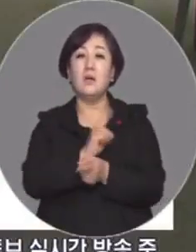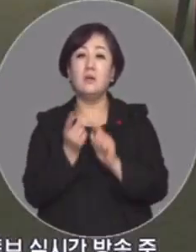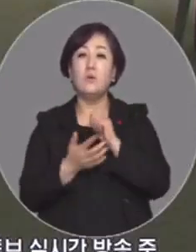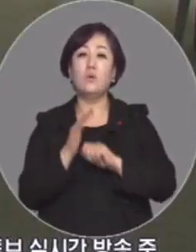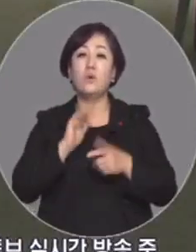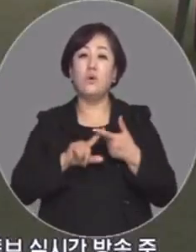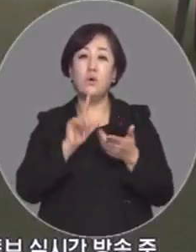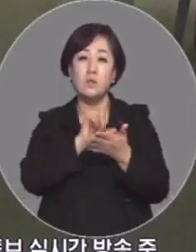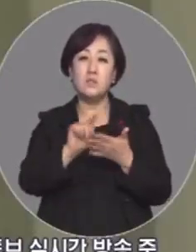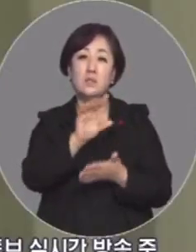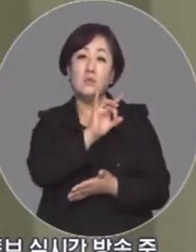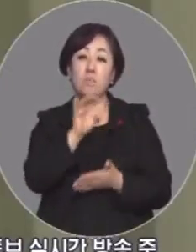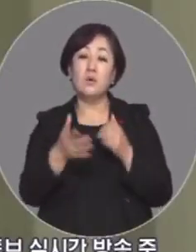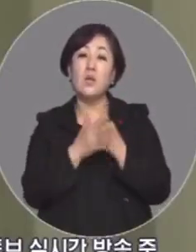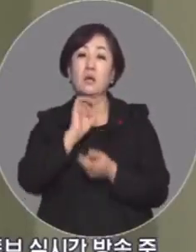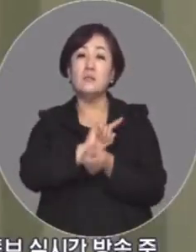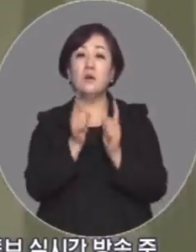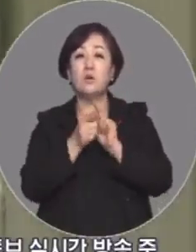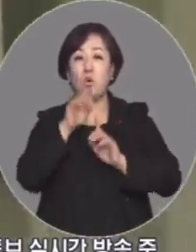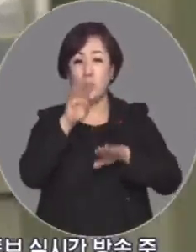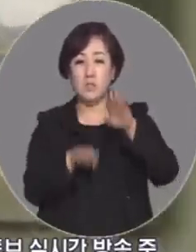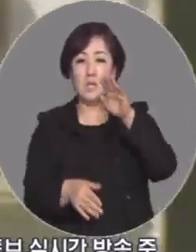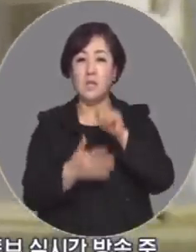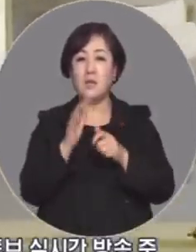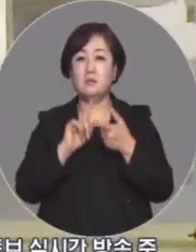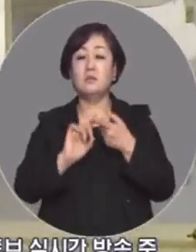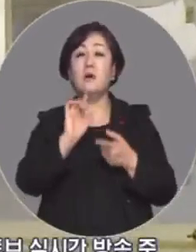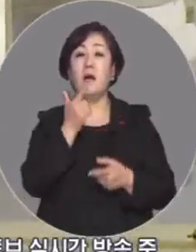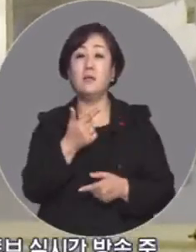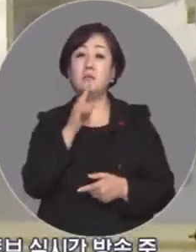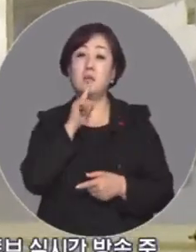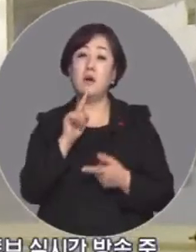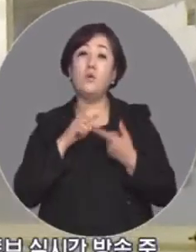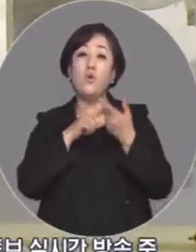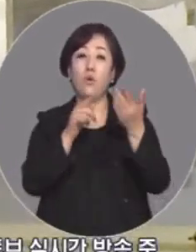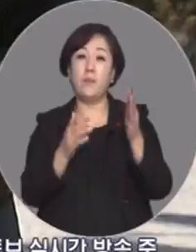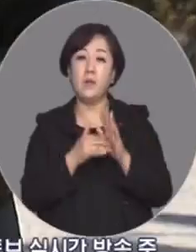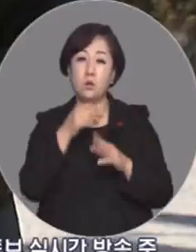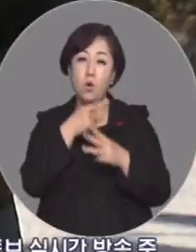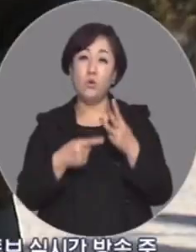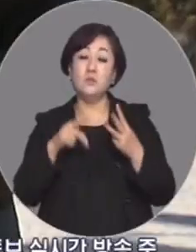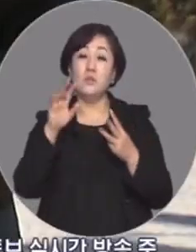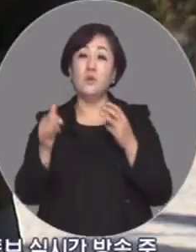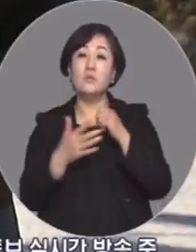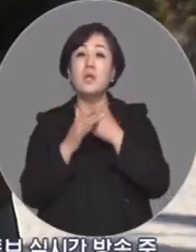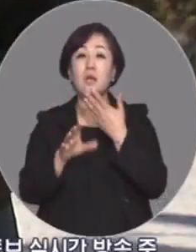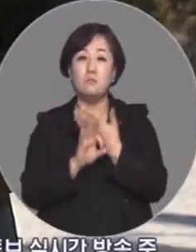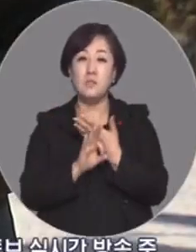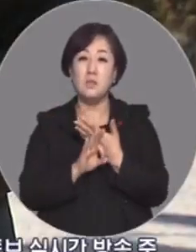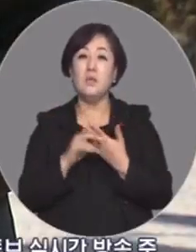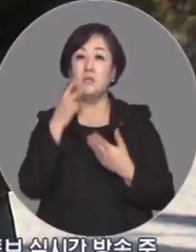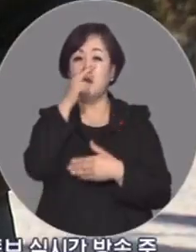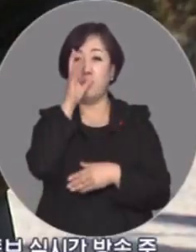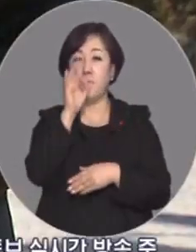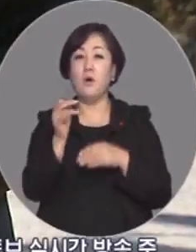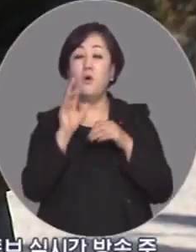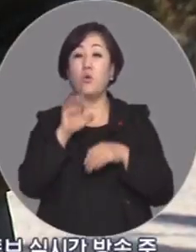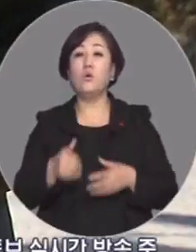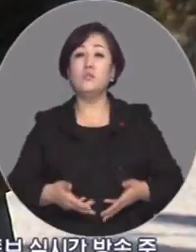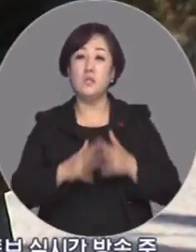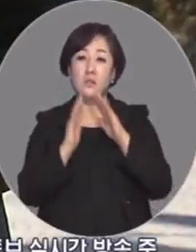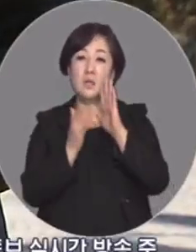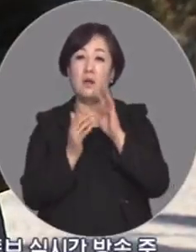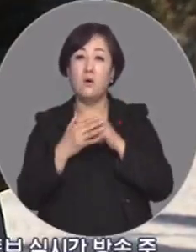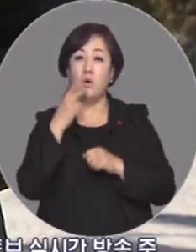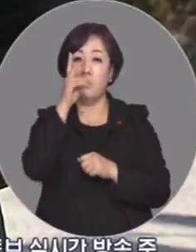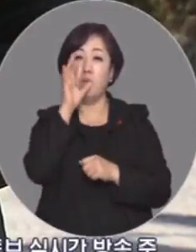갈등과 지자체 간 형평성 논란으로 번지는 걸 경계했습니다. 울주군은 임시 선별 진료소를 설치하고 진단